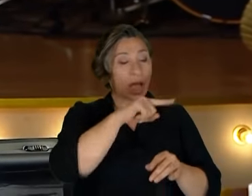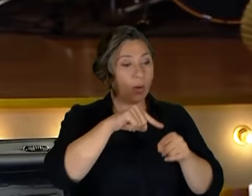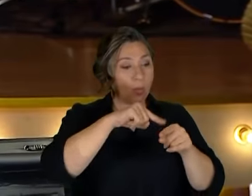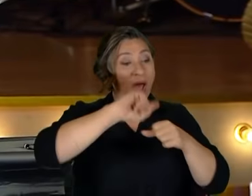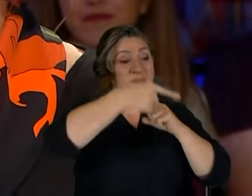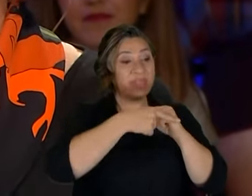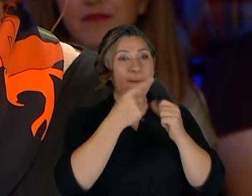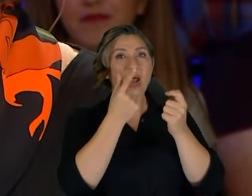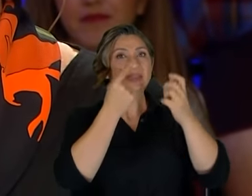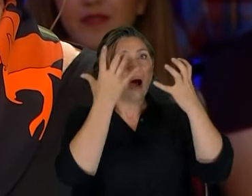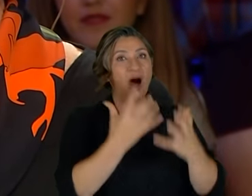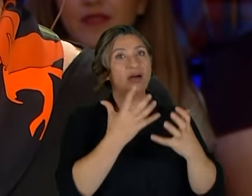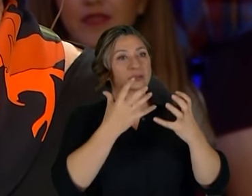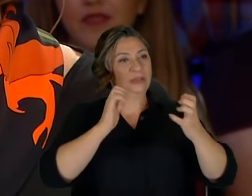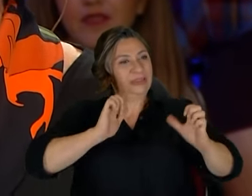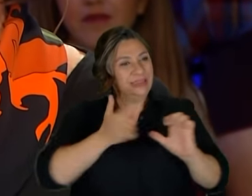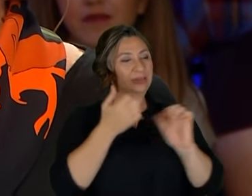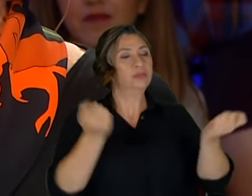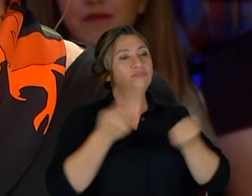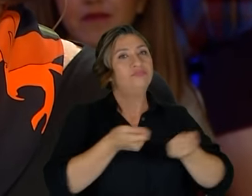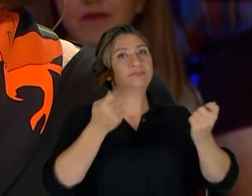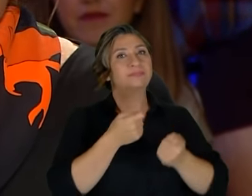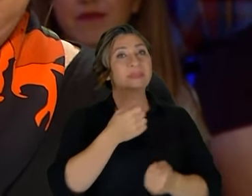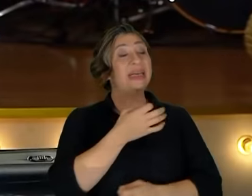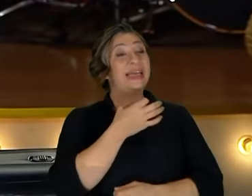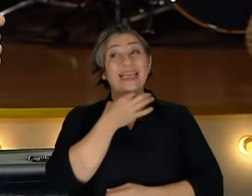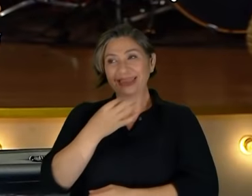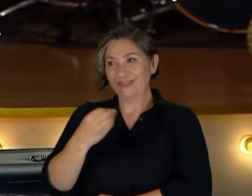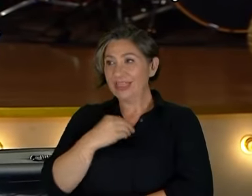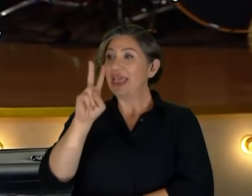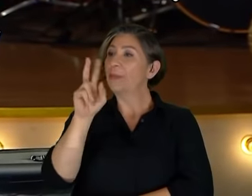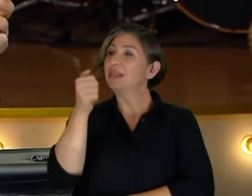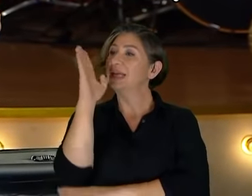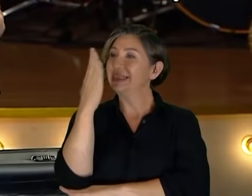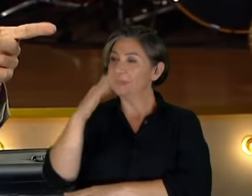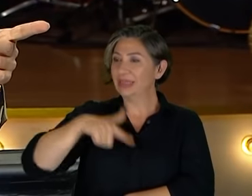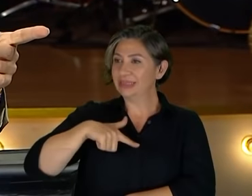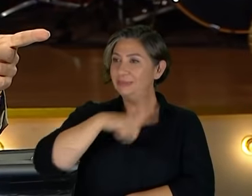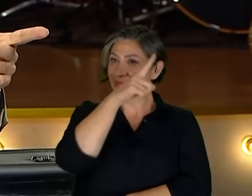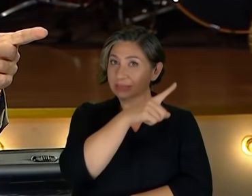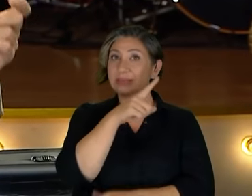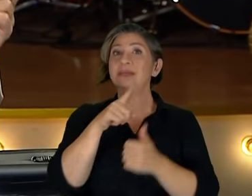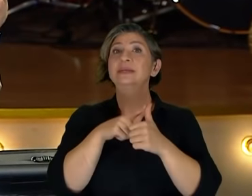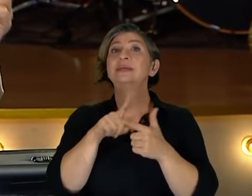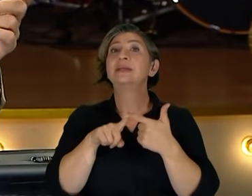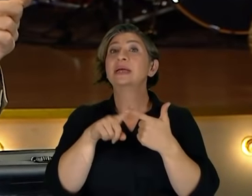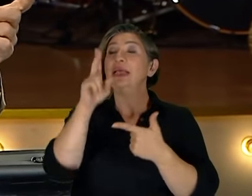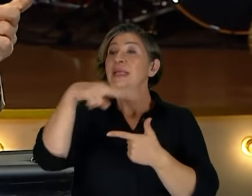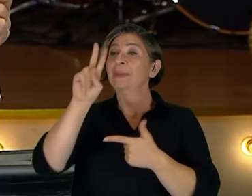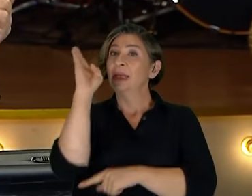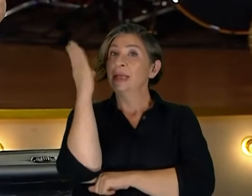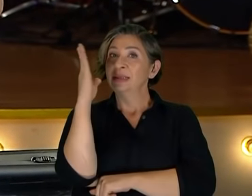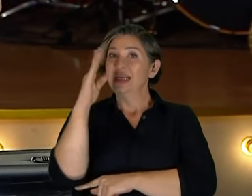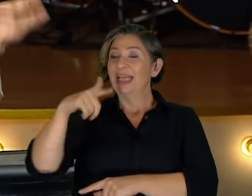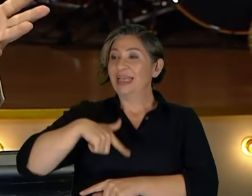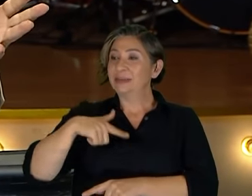önümüzdeki hafta biraz sıkışacağız gibi. İzin verirseniz ben onları söyleyeyim. 26 Kasım'da İzmir Torbalı'dasınız. Evet. 27